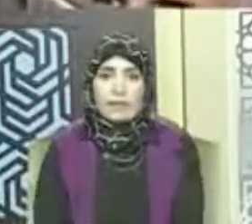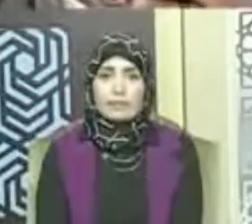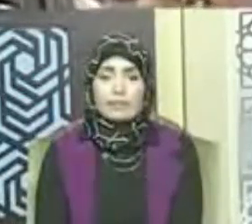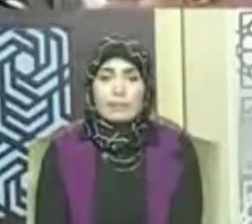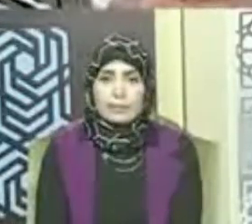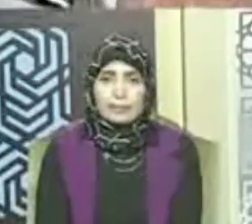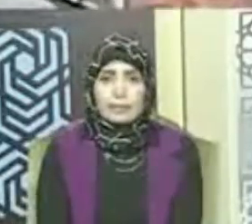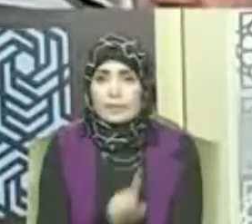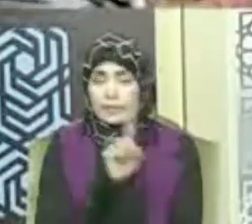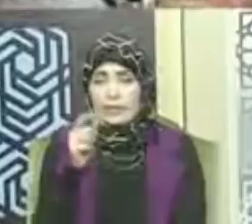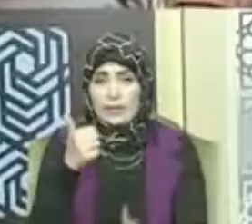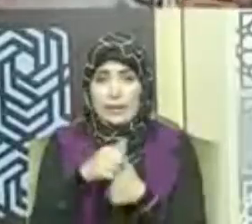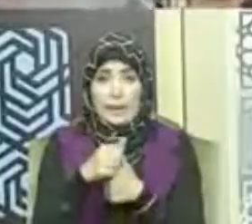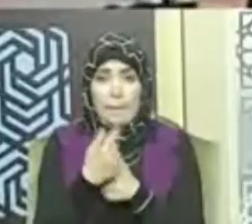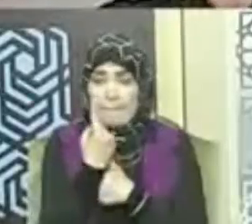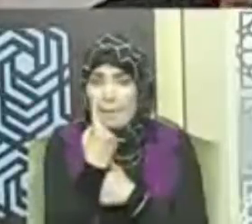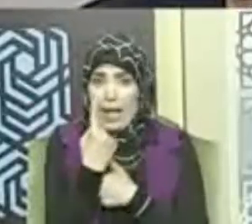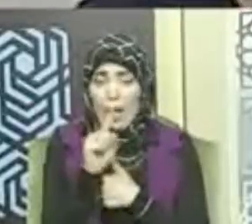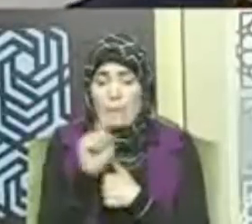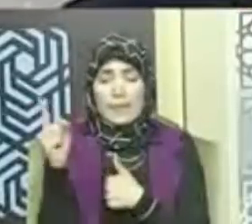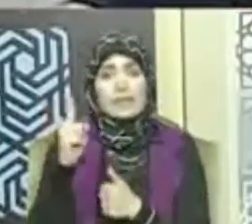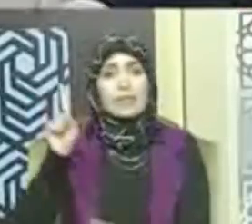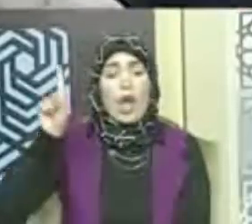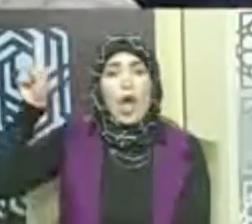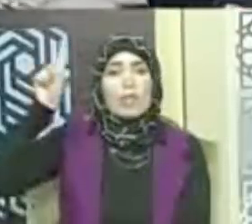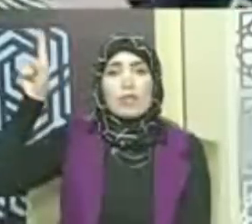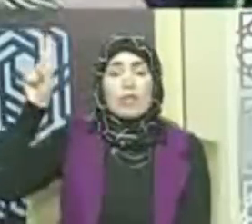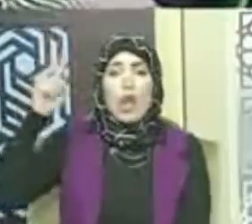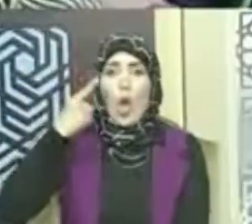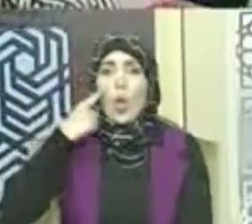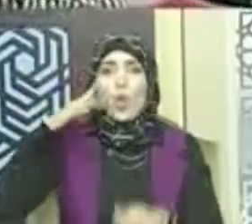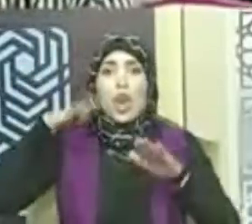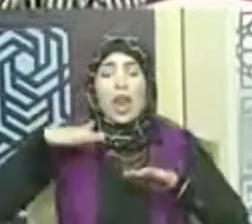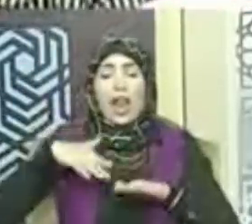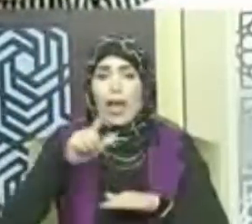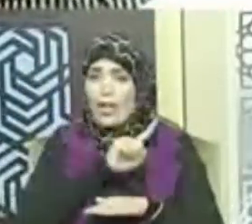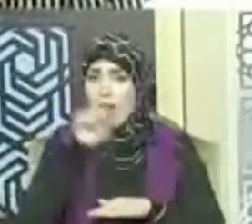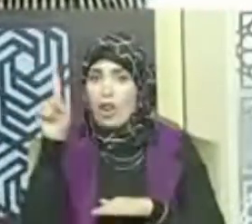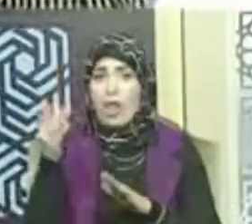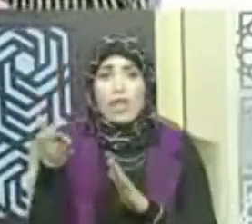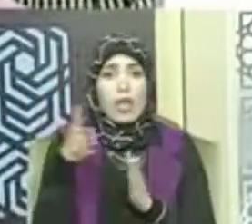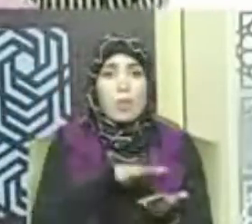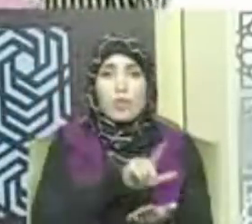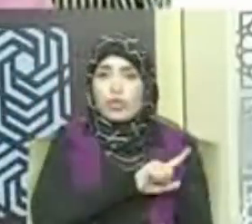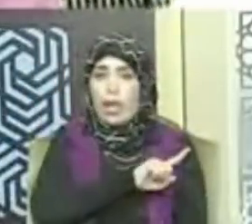ولم يبق لك إلا أنا، وأنا الحي الذي لا يموت.